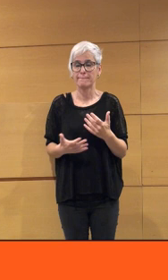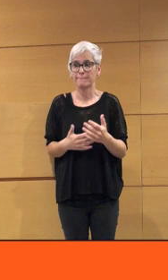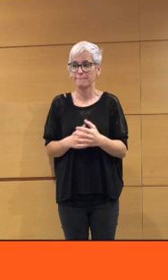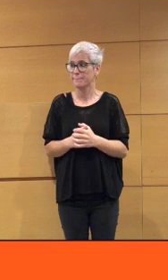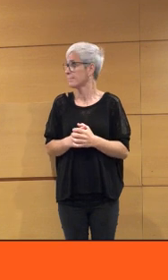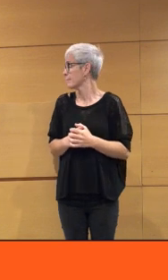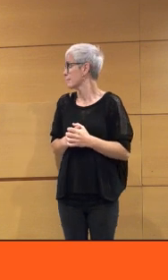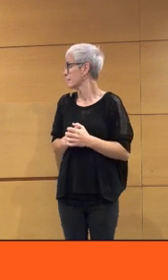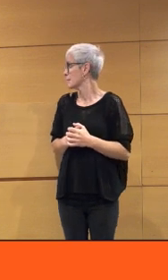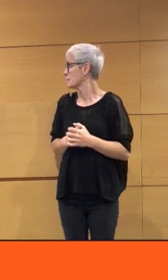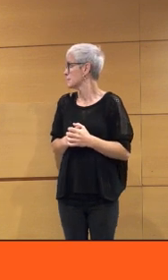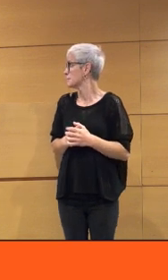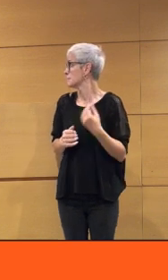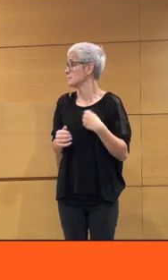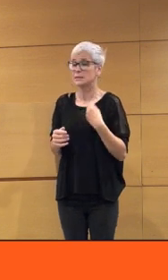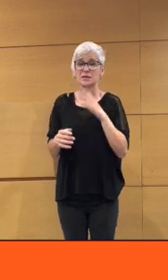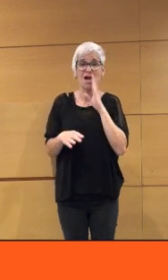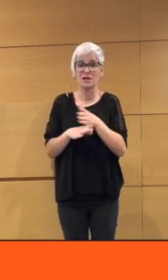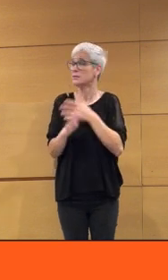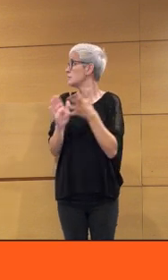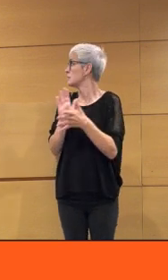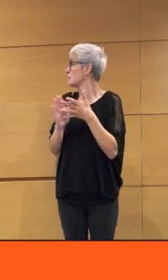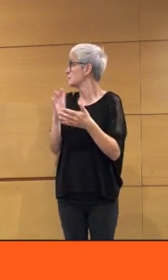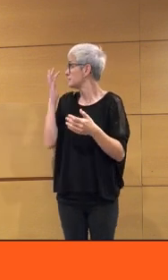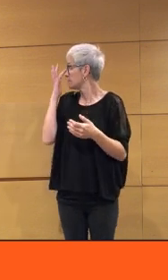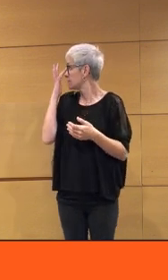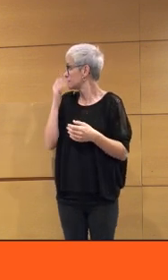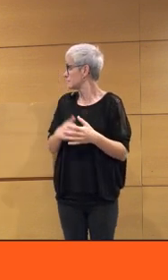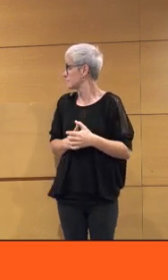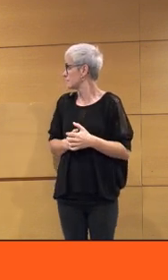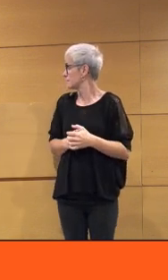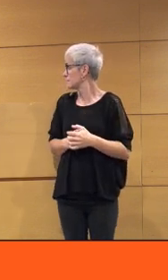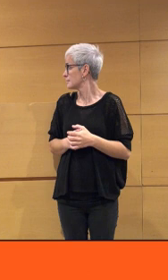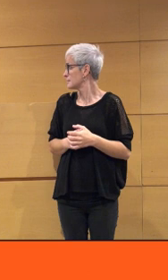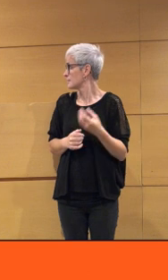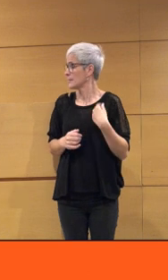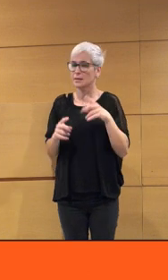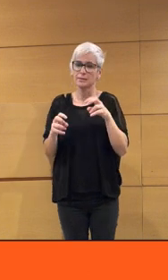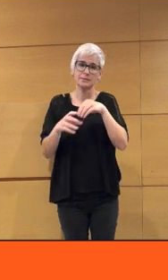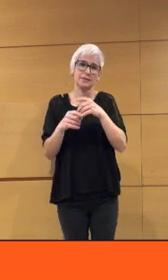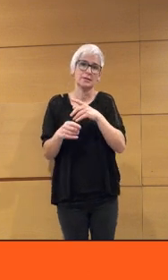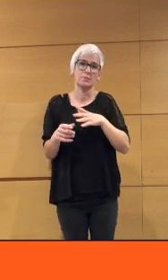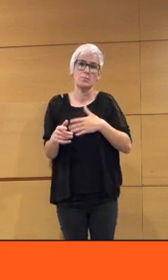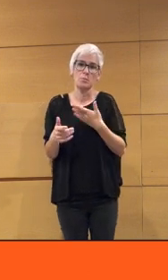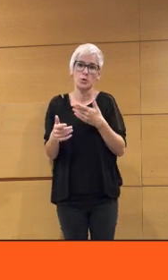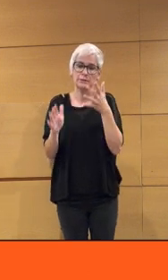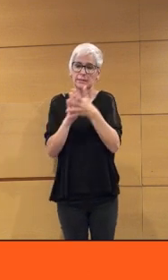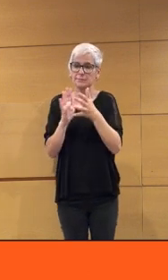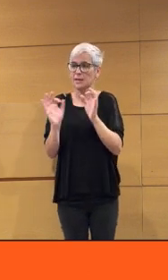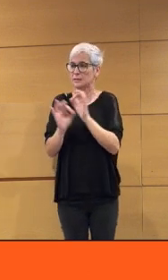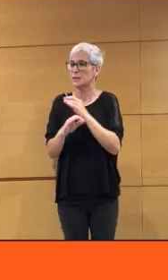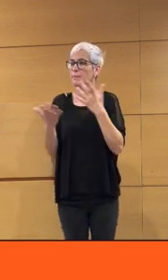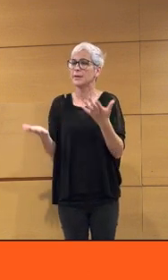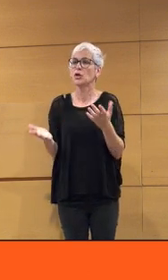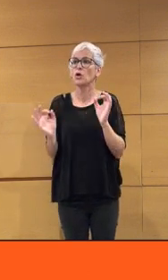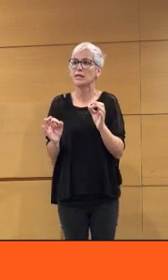això és el que us estava dient, una norma, bé, crec que en aquest públic probablement no ho he d'explicar, però